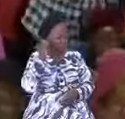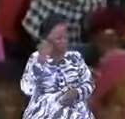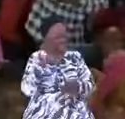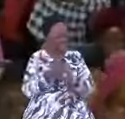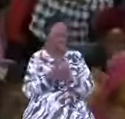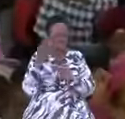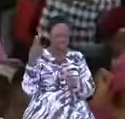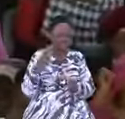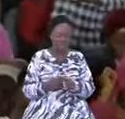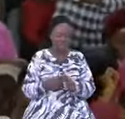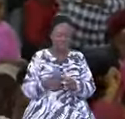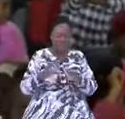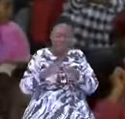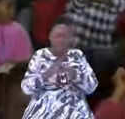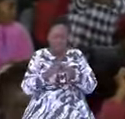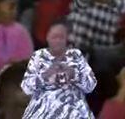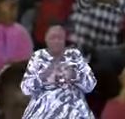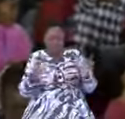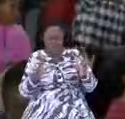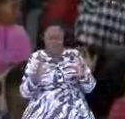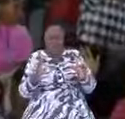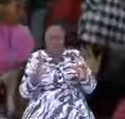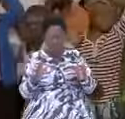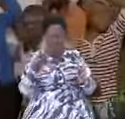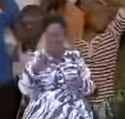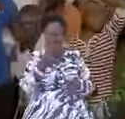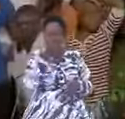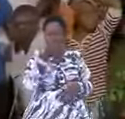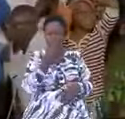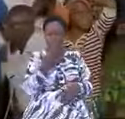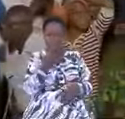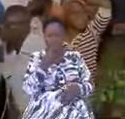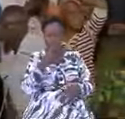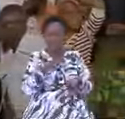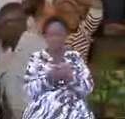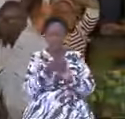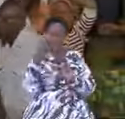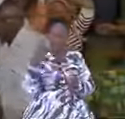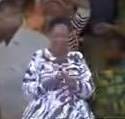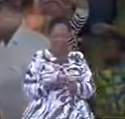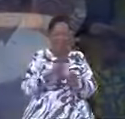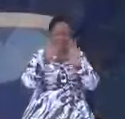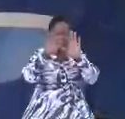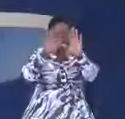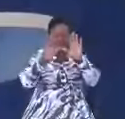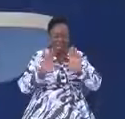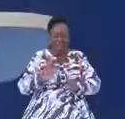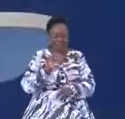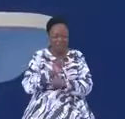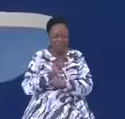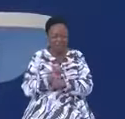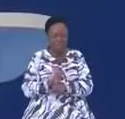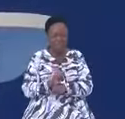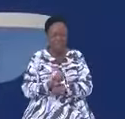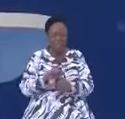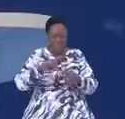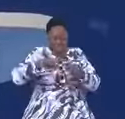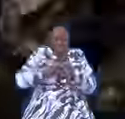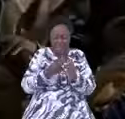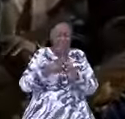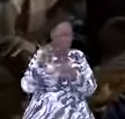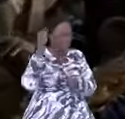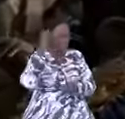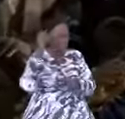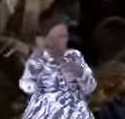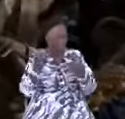les langues liés milla creusement commencé à entendre miraculeusement